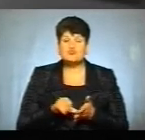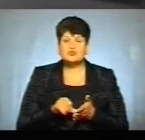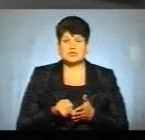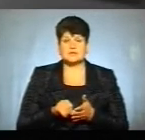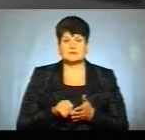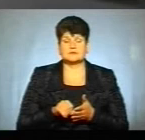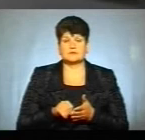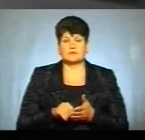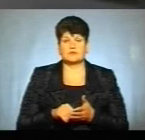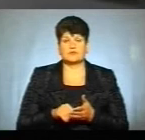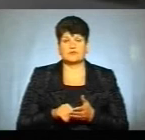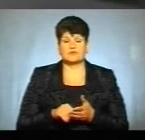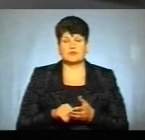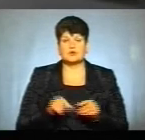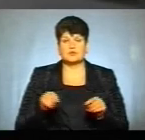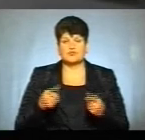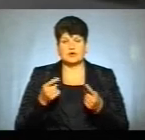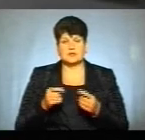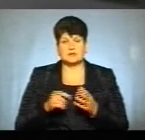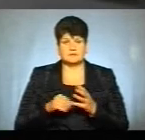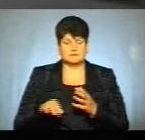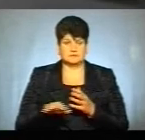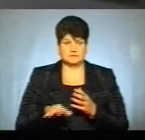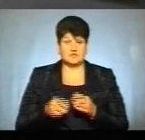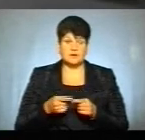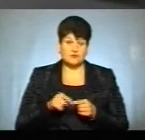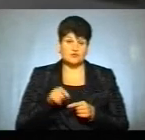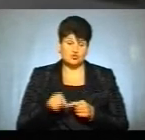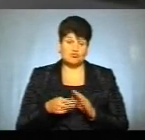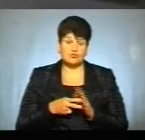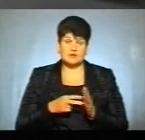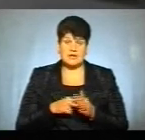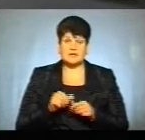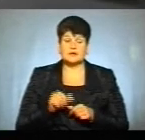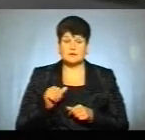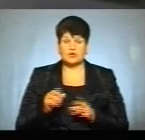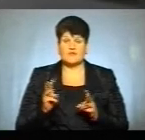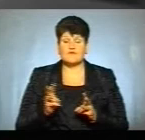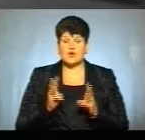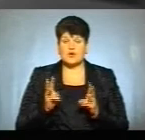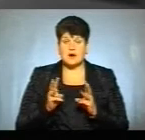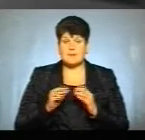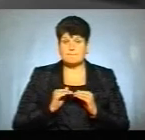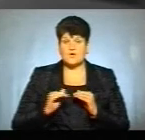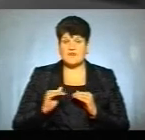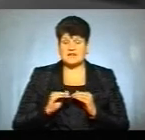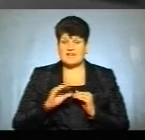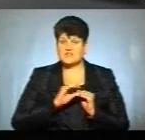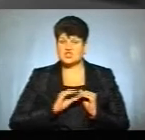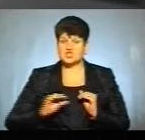процесі гумусоутворення. І через те, звичайно, в цьому плані, а крім того, вигорає поверхневий шар, а крім